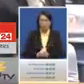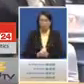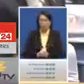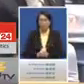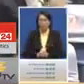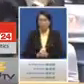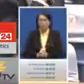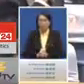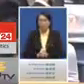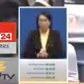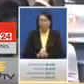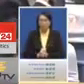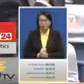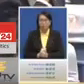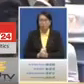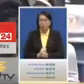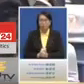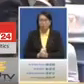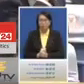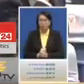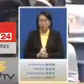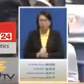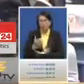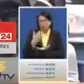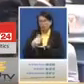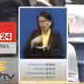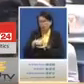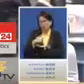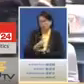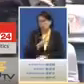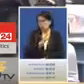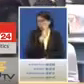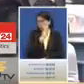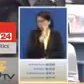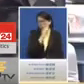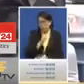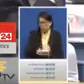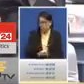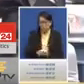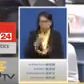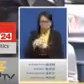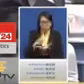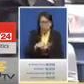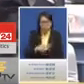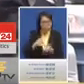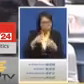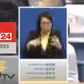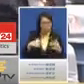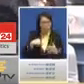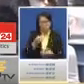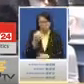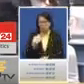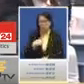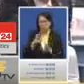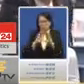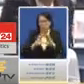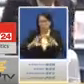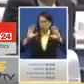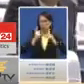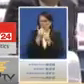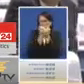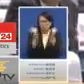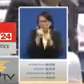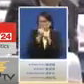เนื่องจากผู้อภิปรายครับกล่าวเท็จกลางสภาครับบอกว่ารัฐบาลนี้ไม่ปฏิบัติตามรัฐธรรม